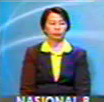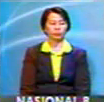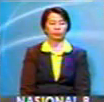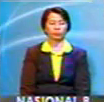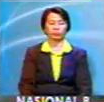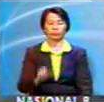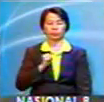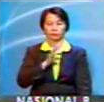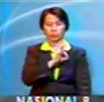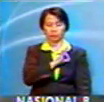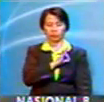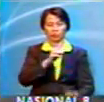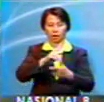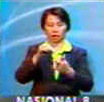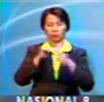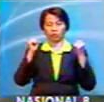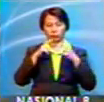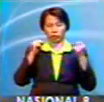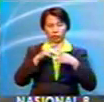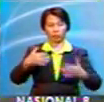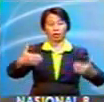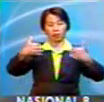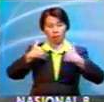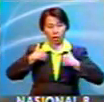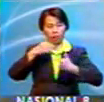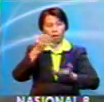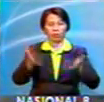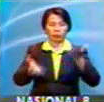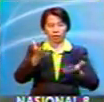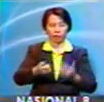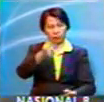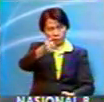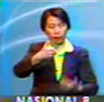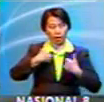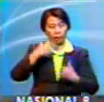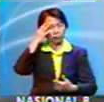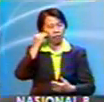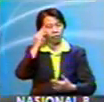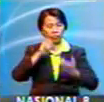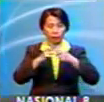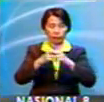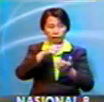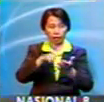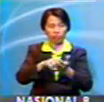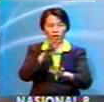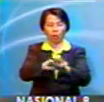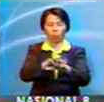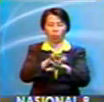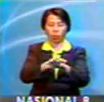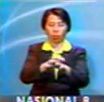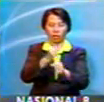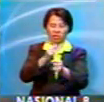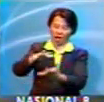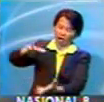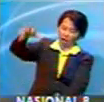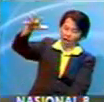Sebagai penjawat awam maupun swasta, tentu anda ataupun mungkin anda pernah mengalami masalah ini. Lambakan kerja ditambah pula